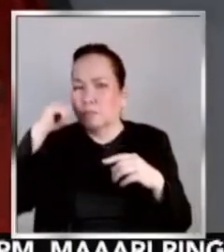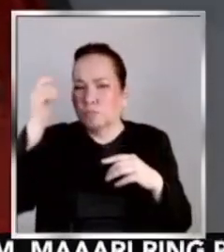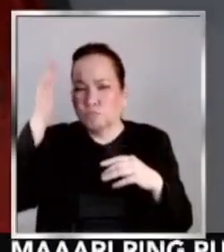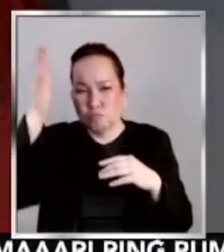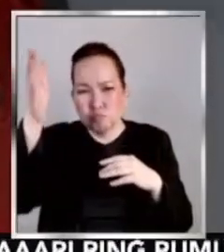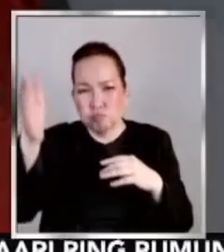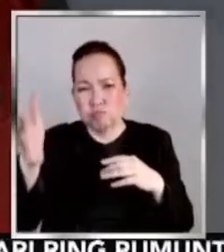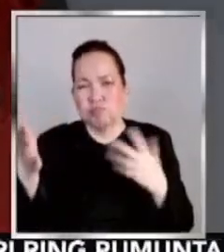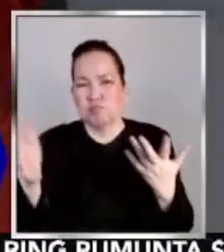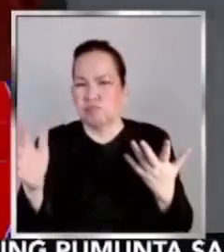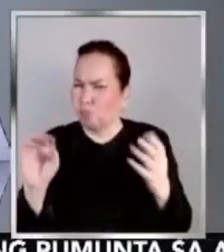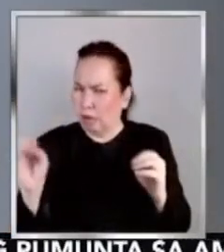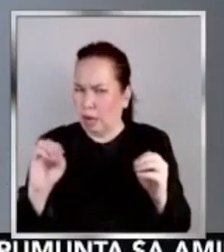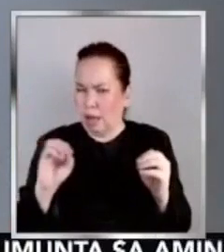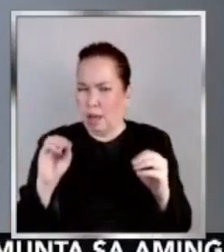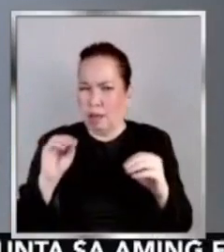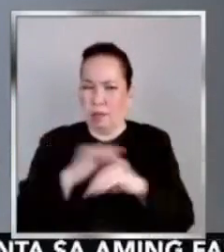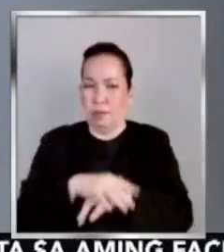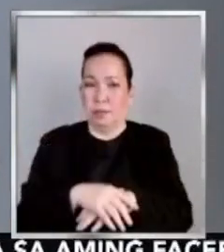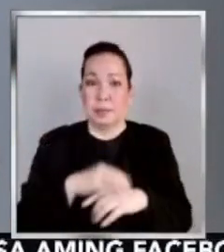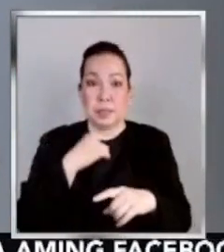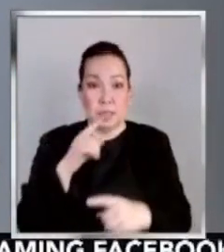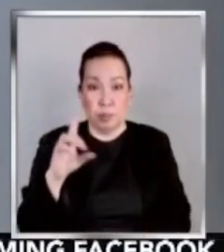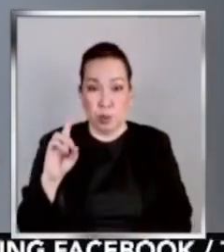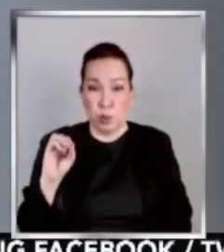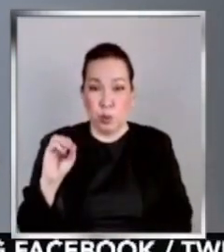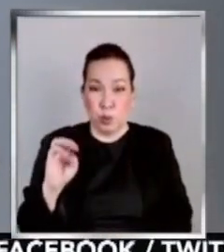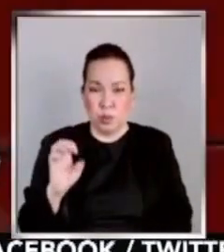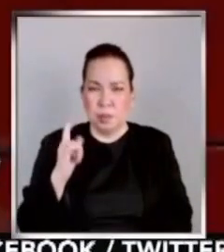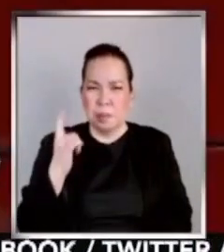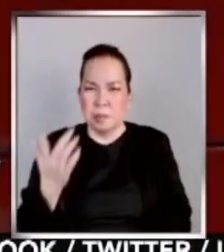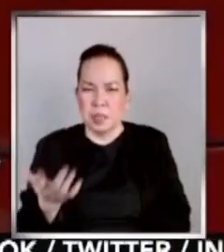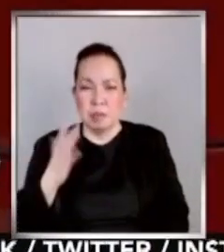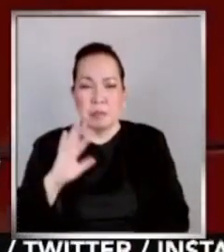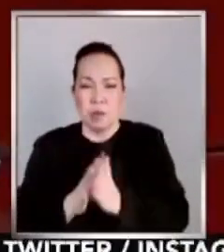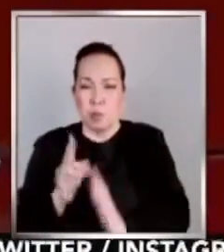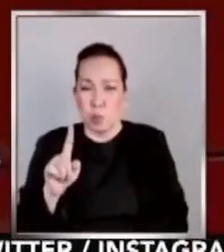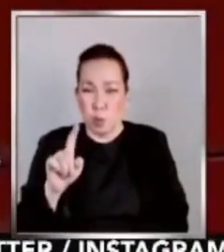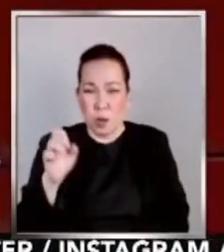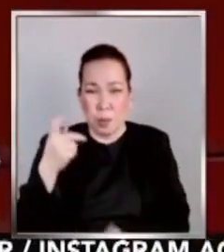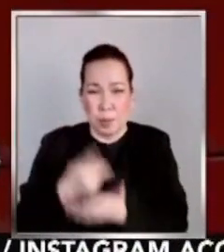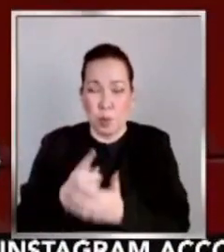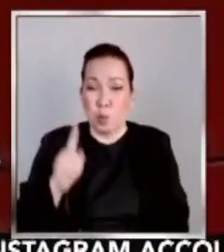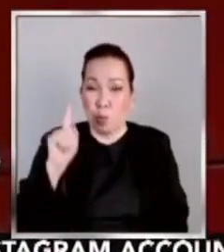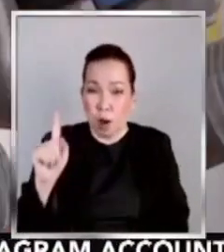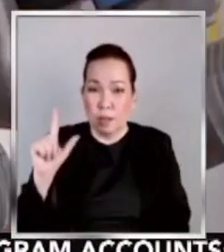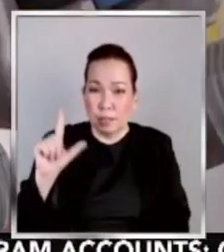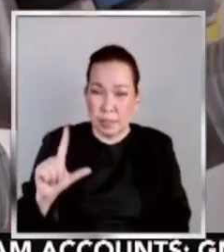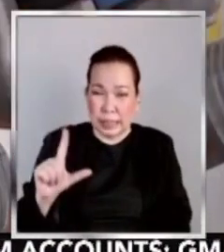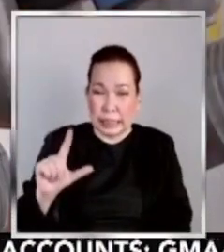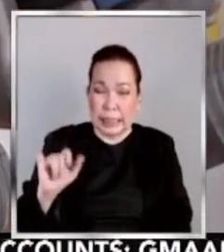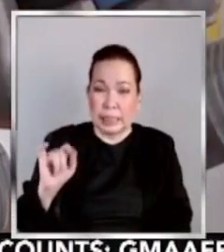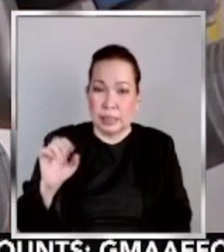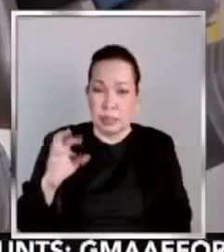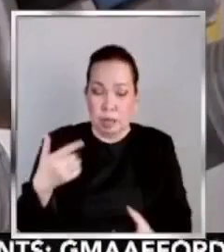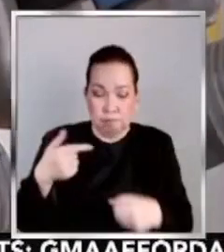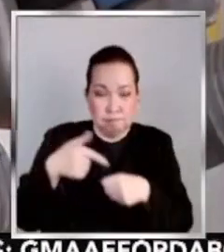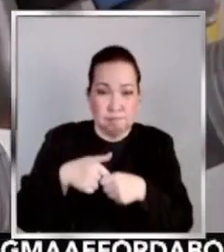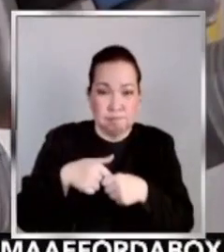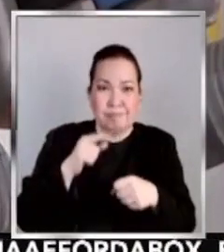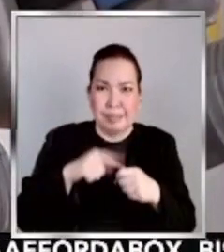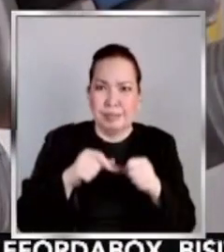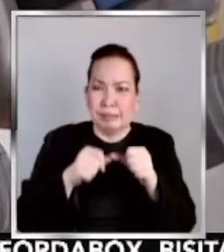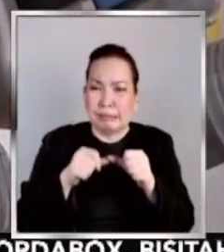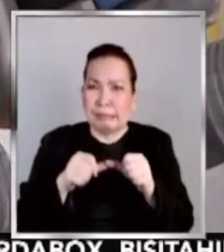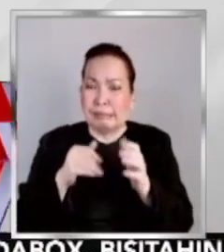sa DOE, hindi malayong pumalo na sa 100 pesos kada litro ang presyo ng petrolyo kung magpapatuloy ang ganitong galaw sa susunod